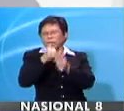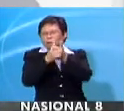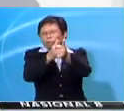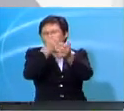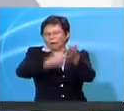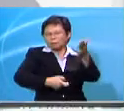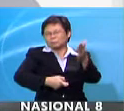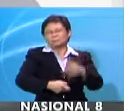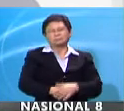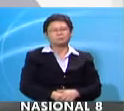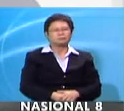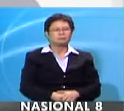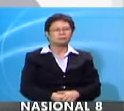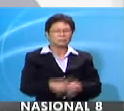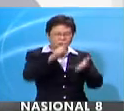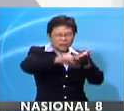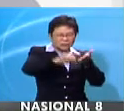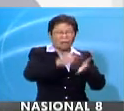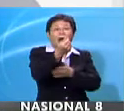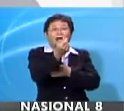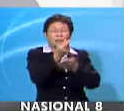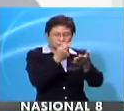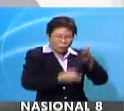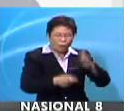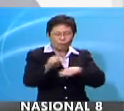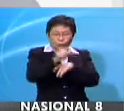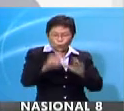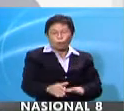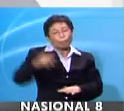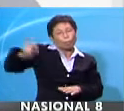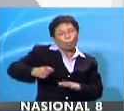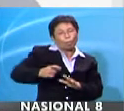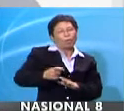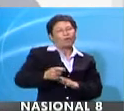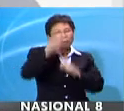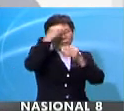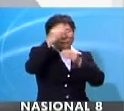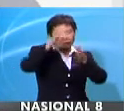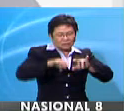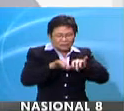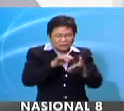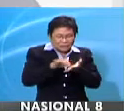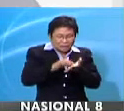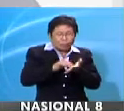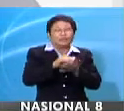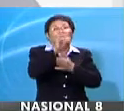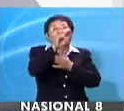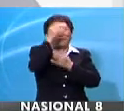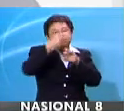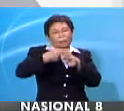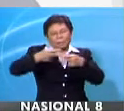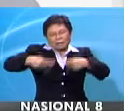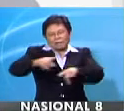sebaliknya. Untuk menyemak sesuatu harga, pengguna diperlukan untuk menaip info termasuk nama kedai dan